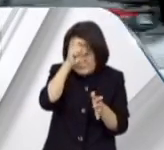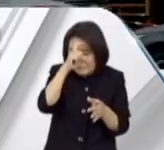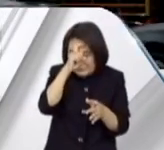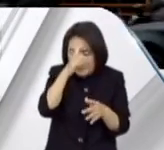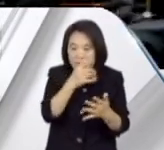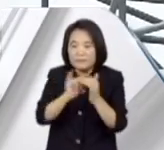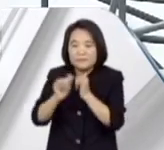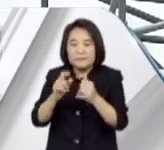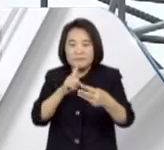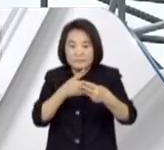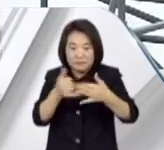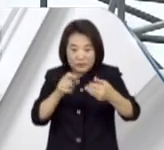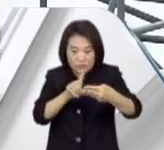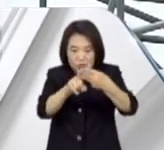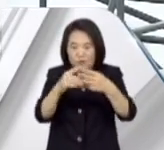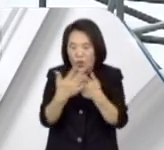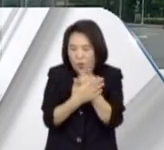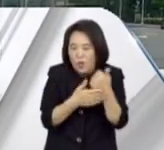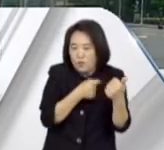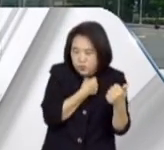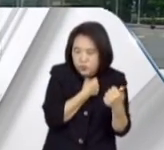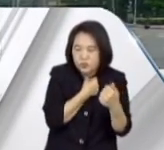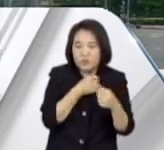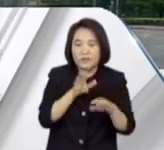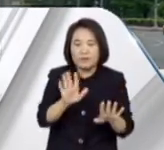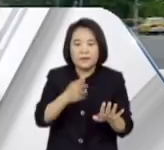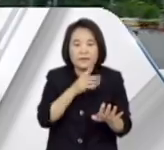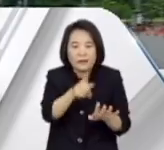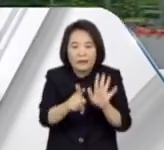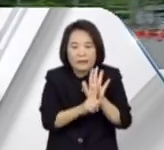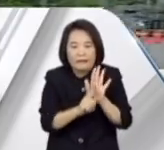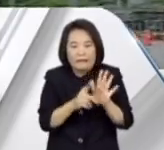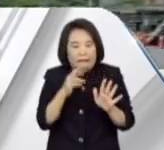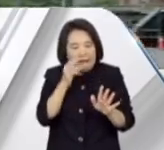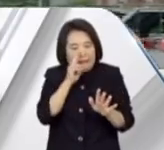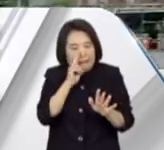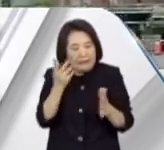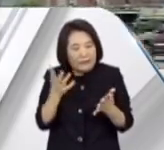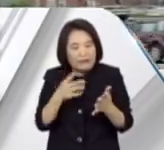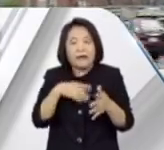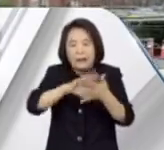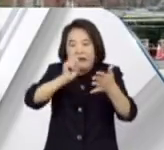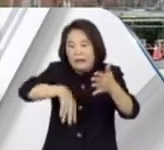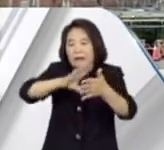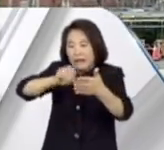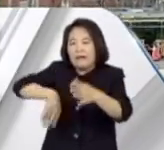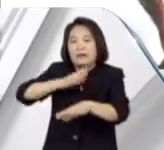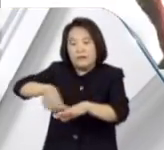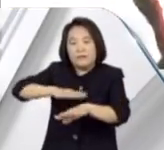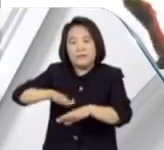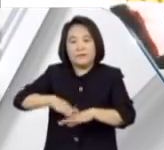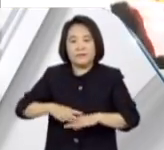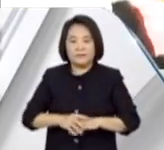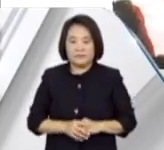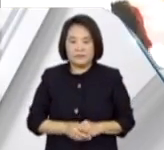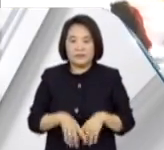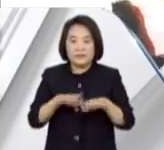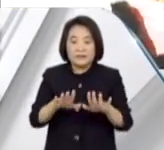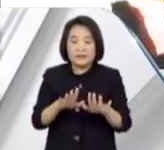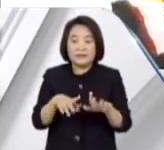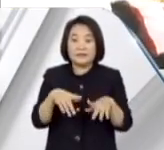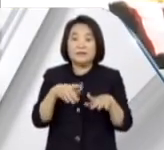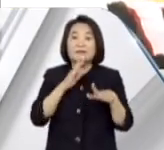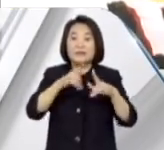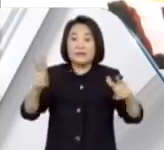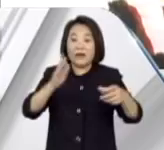主，用为奋斗。面对很多批评，每个个调整表演节目，小提沙运相关议题的内容。 今天拆大埔，